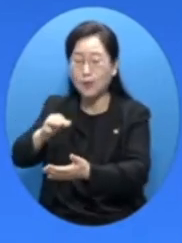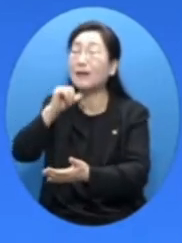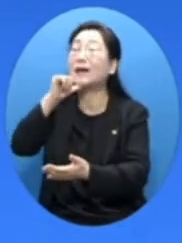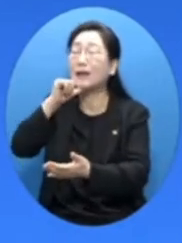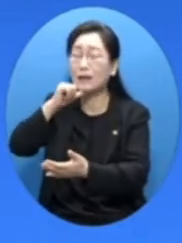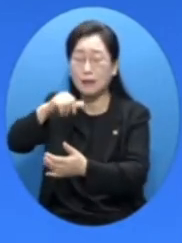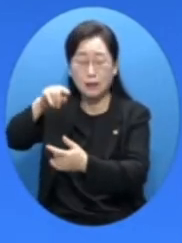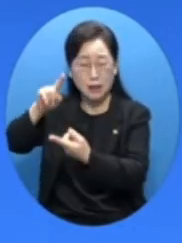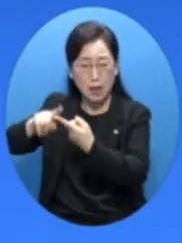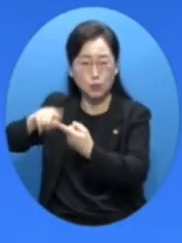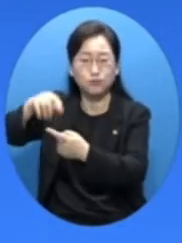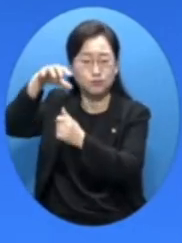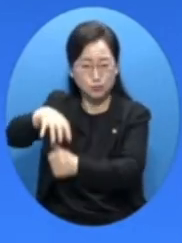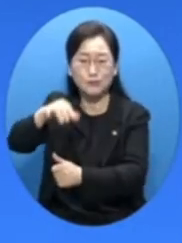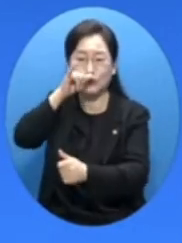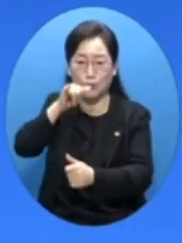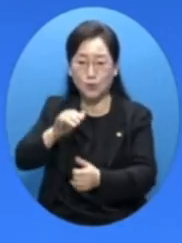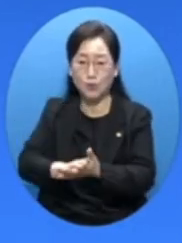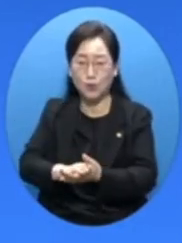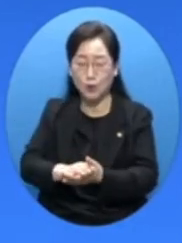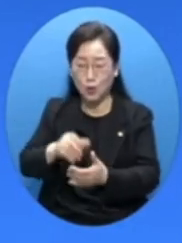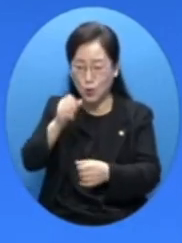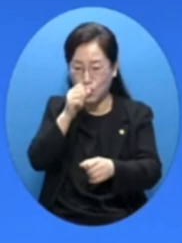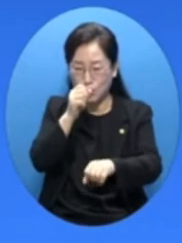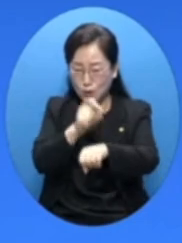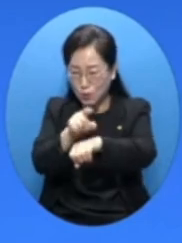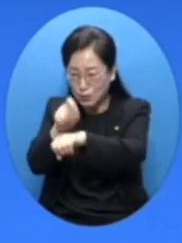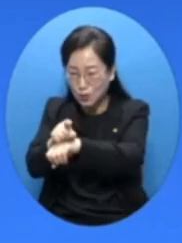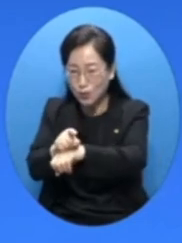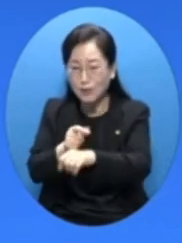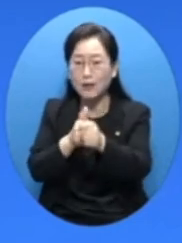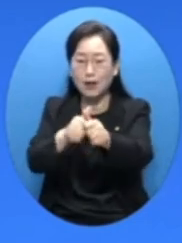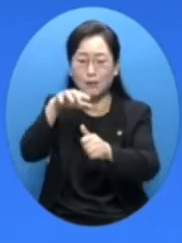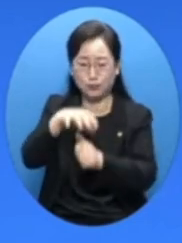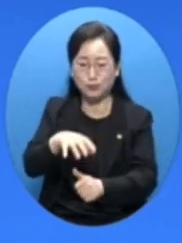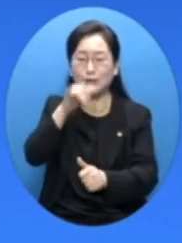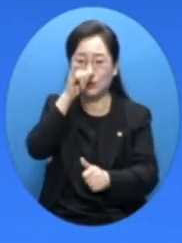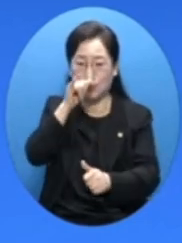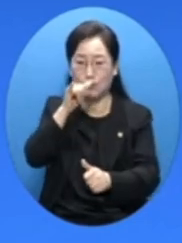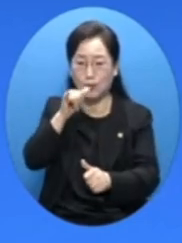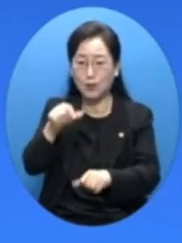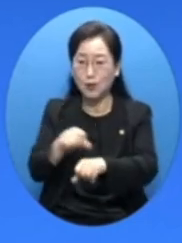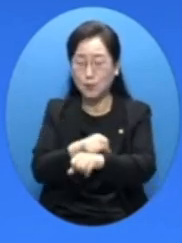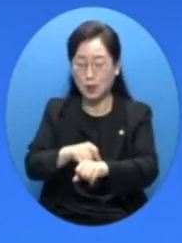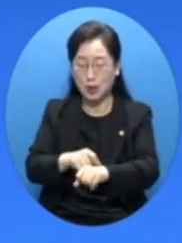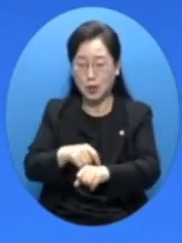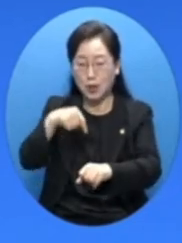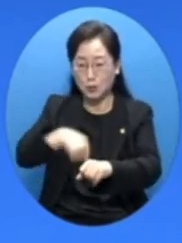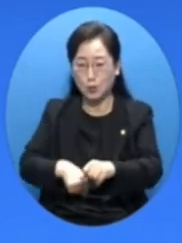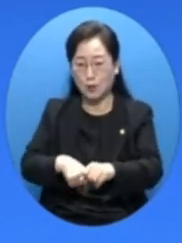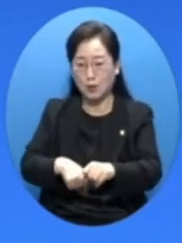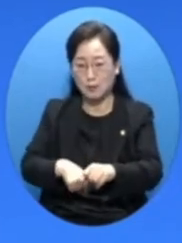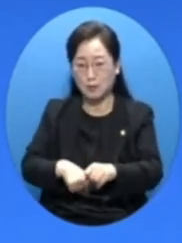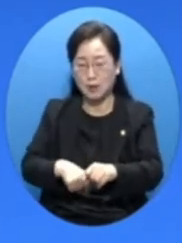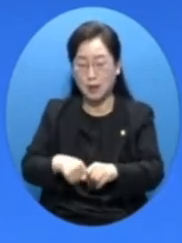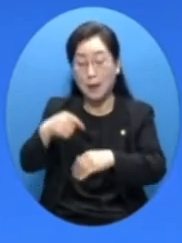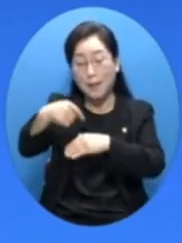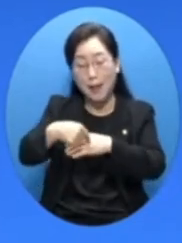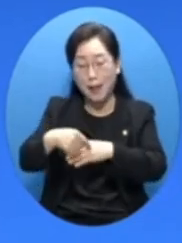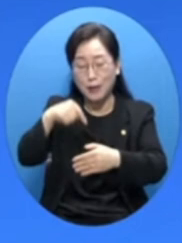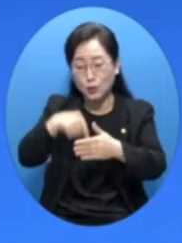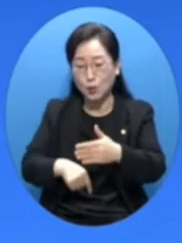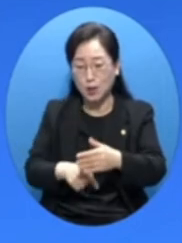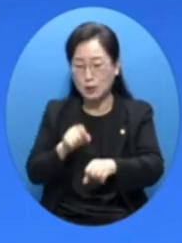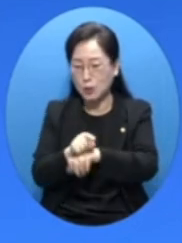눌림이 있습니다. 또한 자기 성격에 따라 눌림을 받고 사람들이 많습니다. 특별히 내성적인 사람들은 아무것도 안 하는데 꽁 해갖고